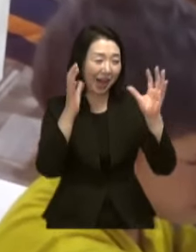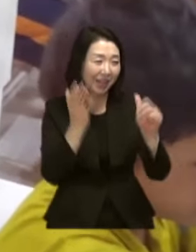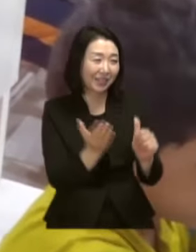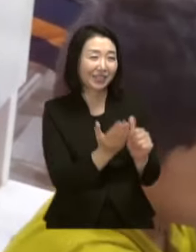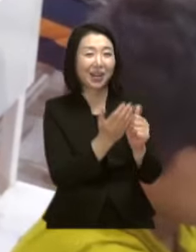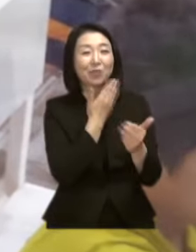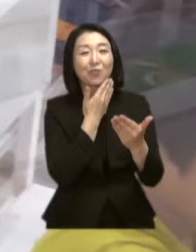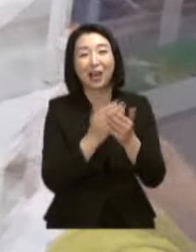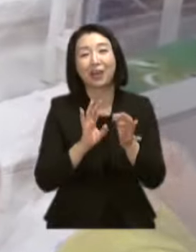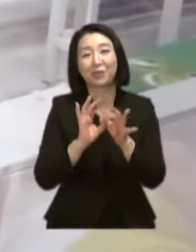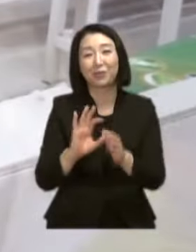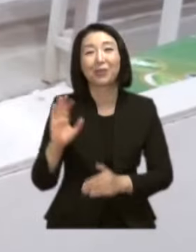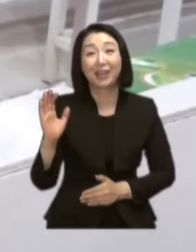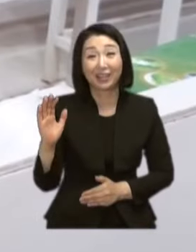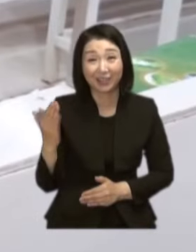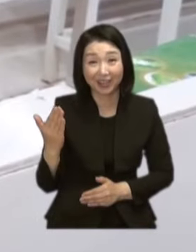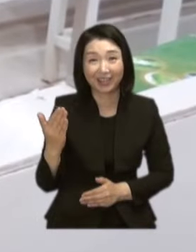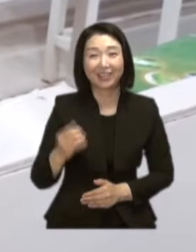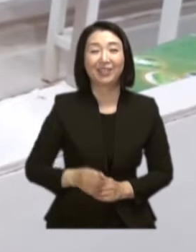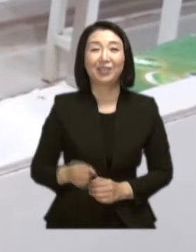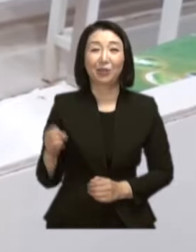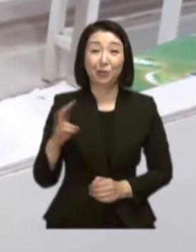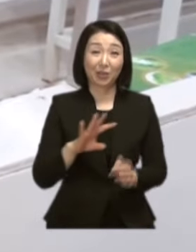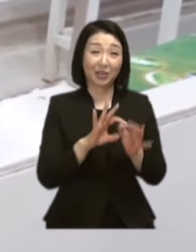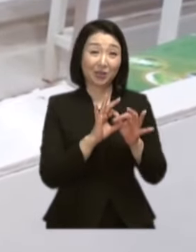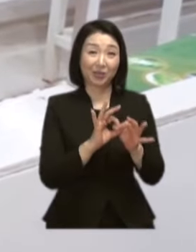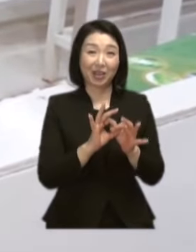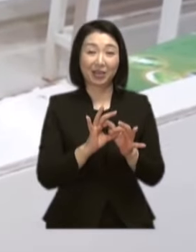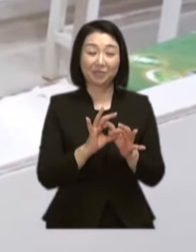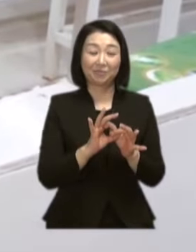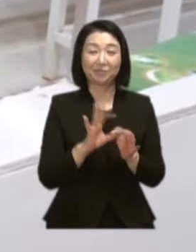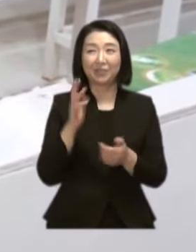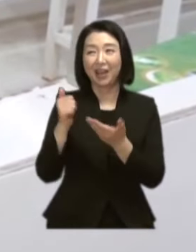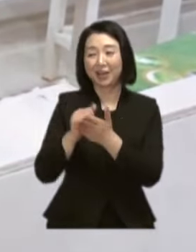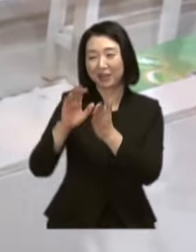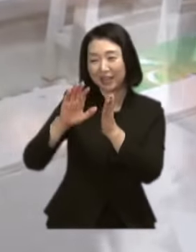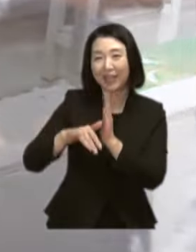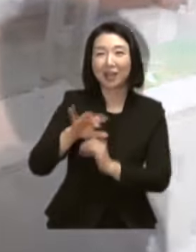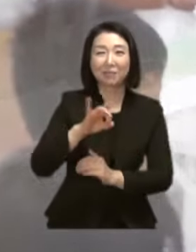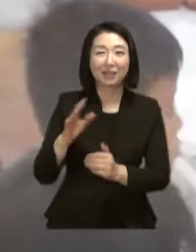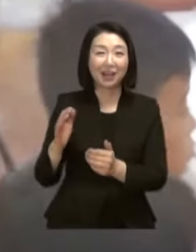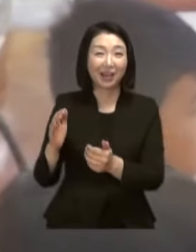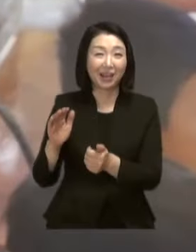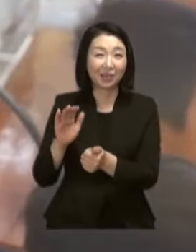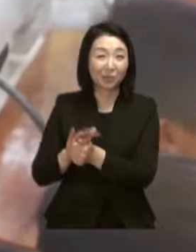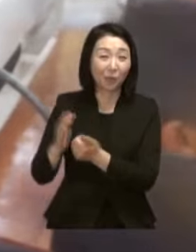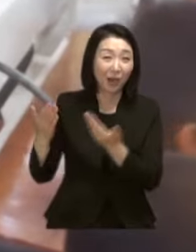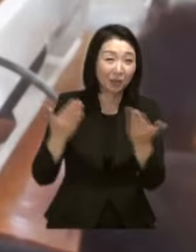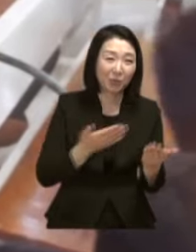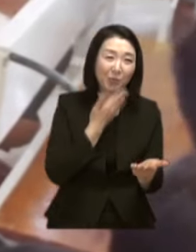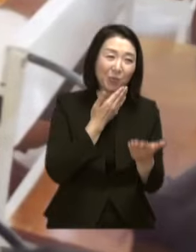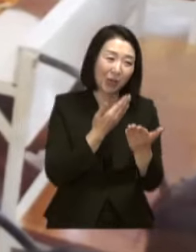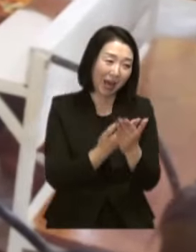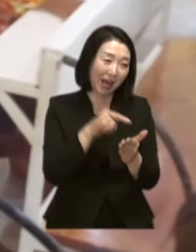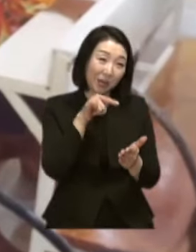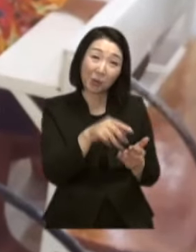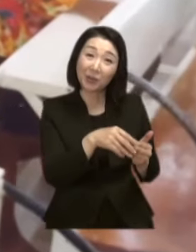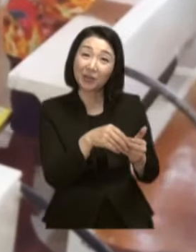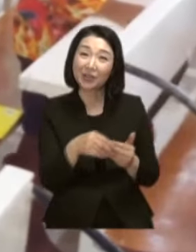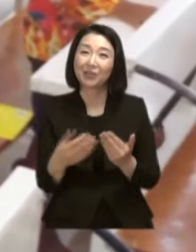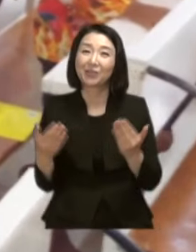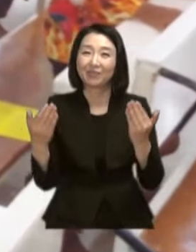귀한 통로가 되길, 그리고 이를 위해 하나님이 때마다 채우시고 가장 귀한 것들로